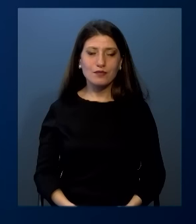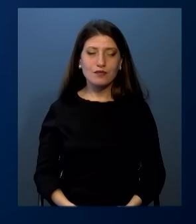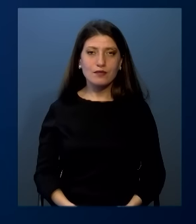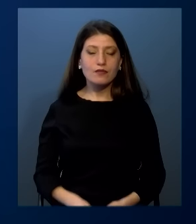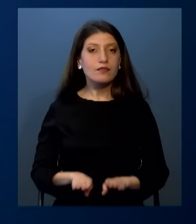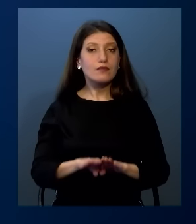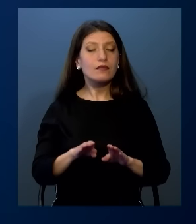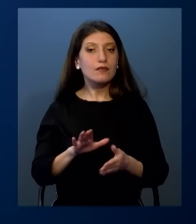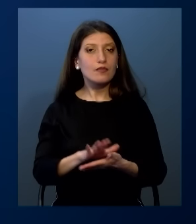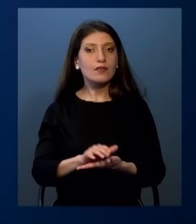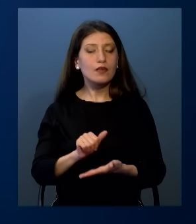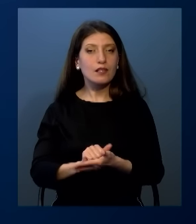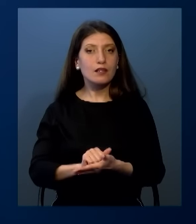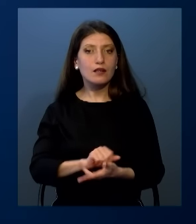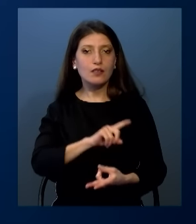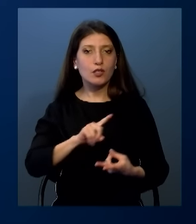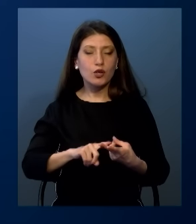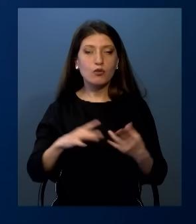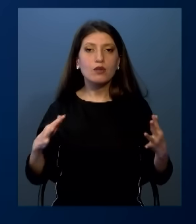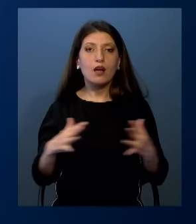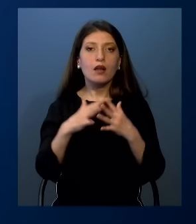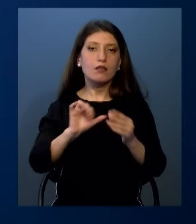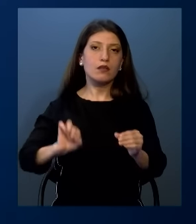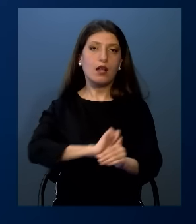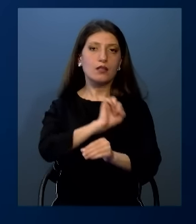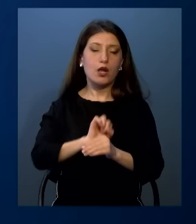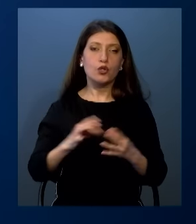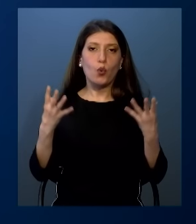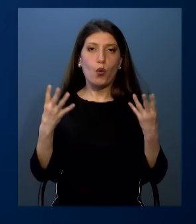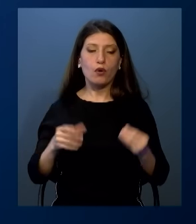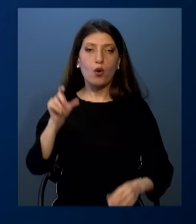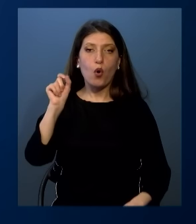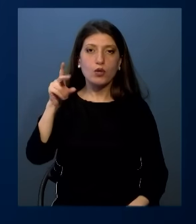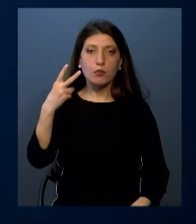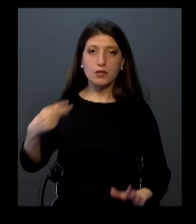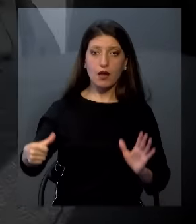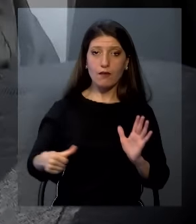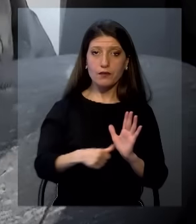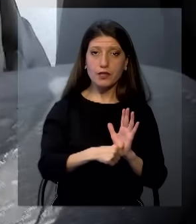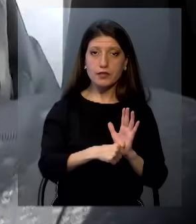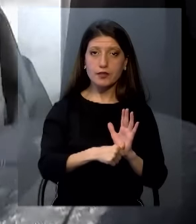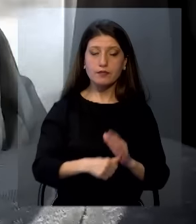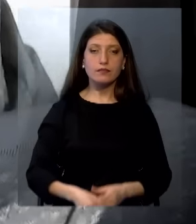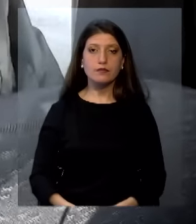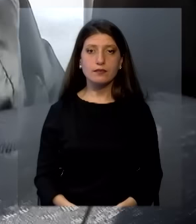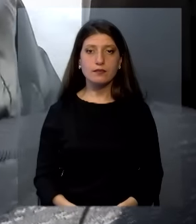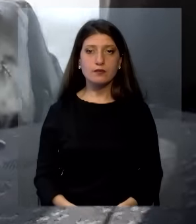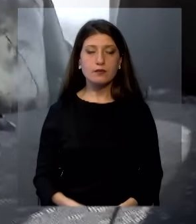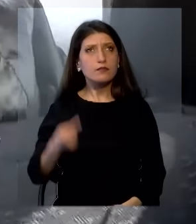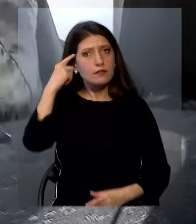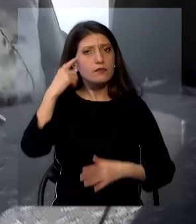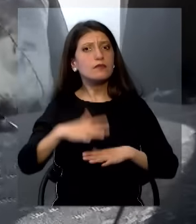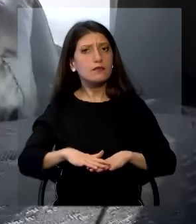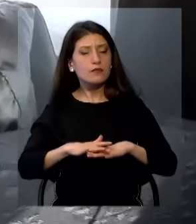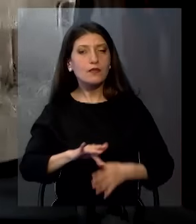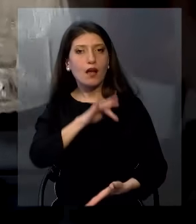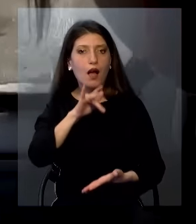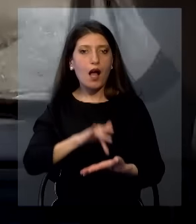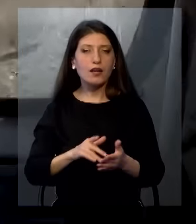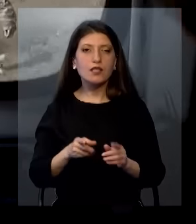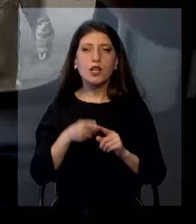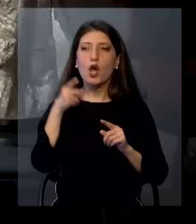Այսպես կոչված երկրորդ հրադադարի օրն էր։ Հոկտեմբերի 26-ը։ Մտածեցինք քաղաքից հեռու